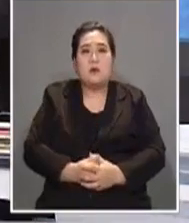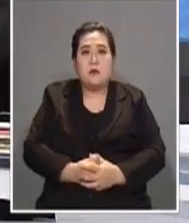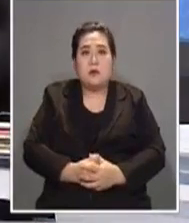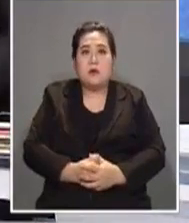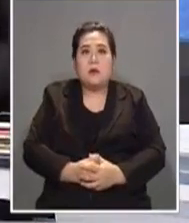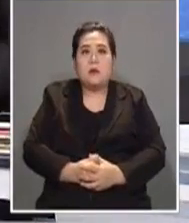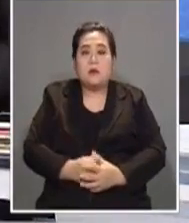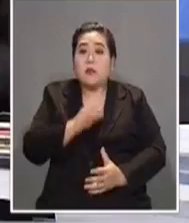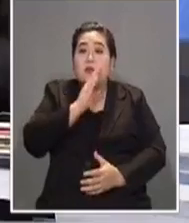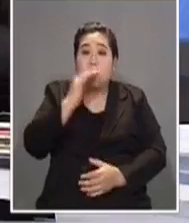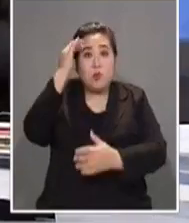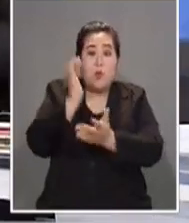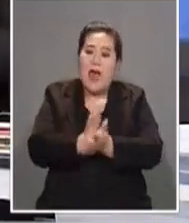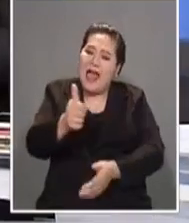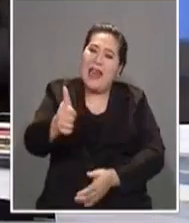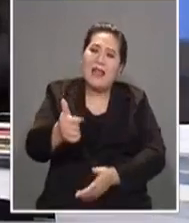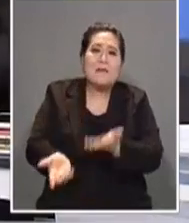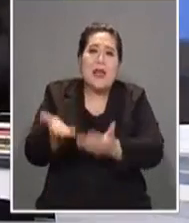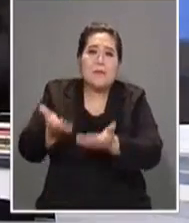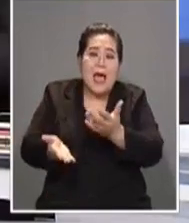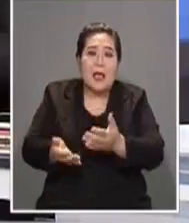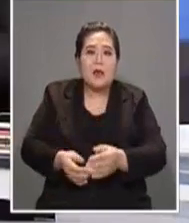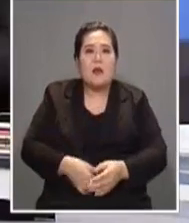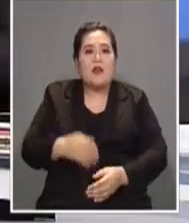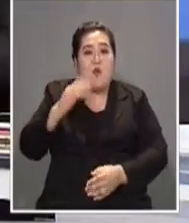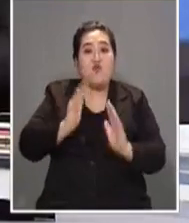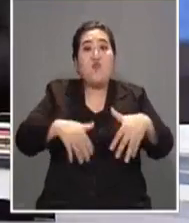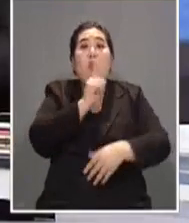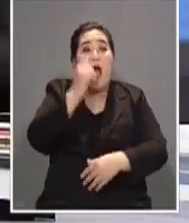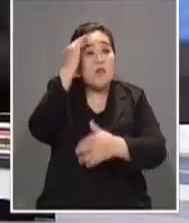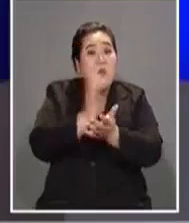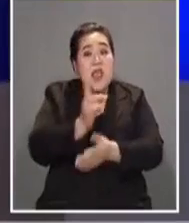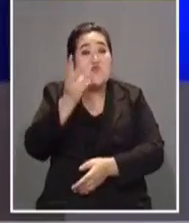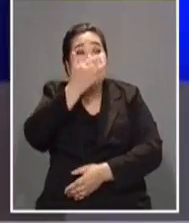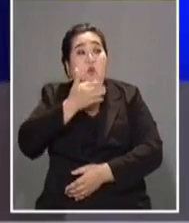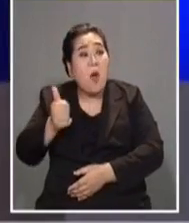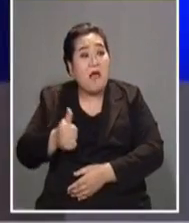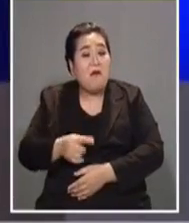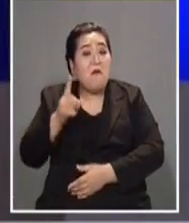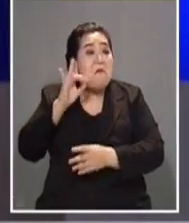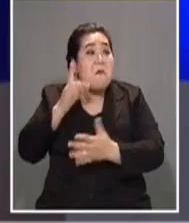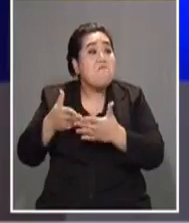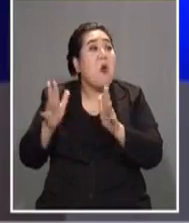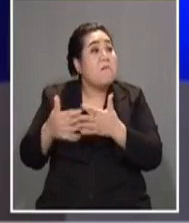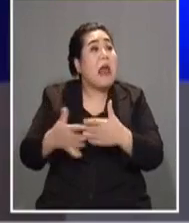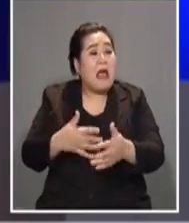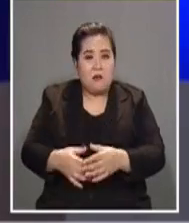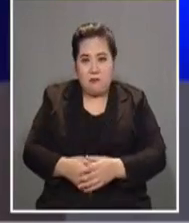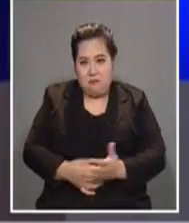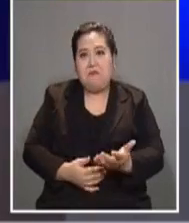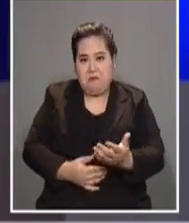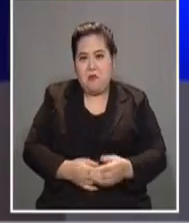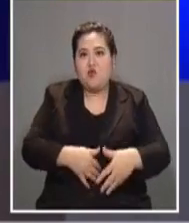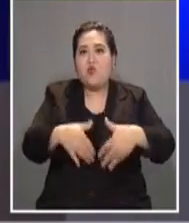นตำรวจโดนอีกนะ ละเว้นปฏิบัติหน้าที่ พอเห็นใส่สั้นๆสวยๆไม่ยอมที่พวกผู้ชายอ่ะให้เข้า